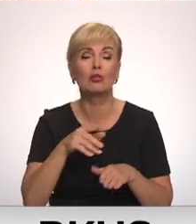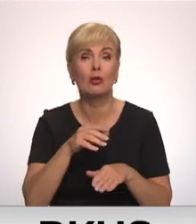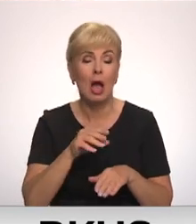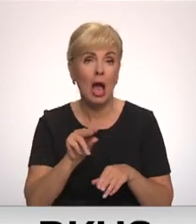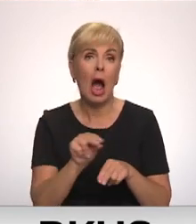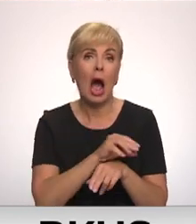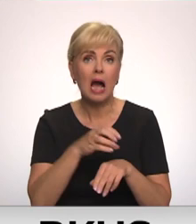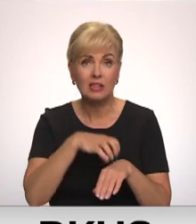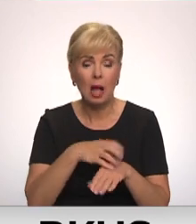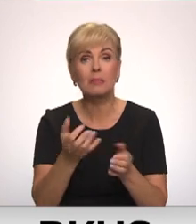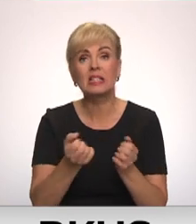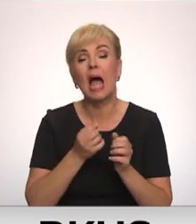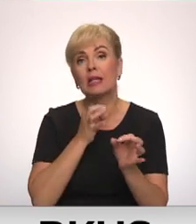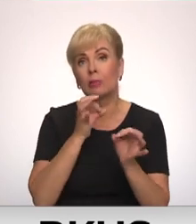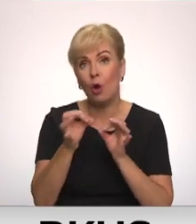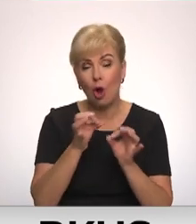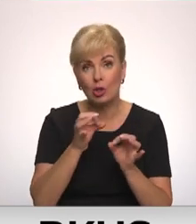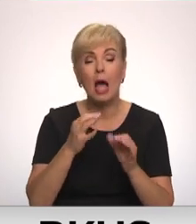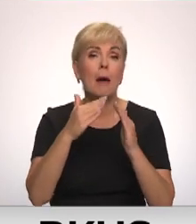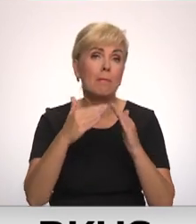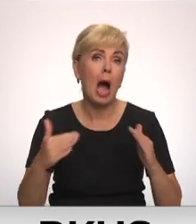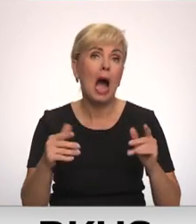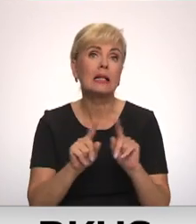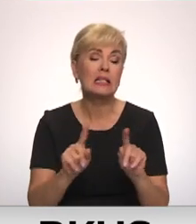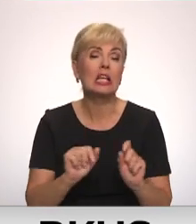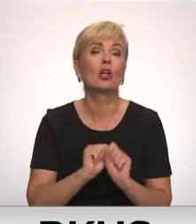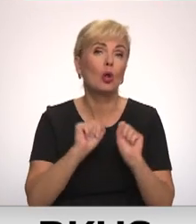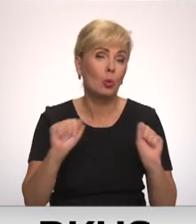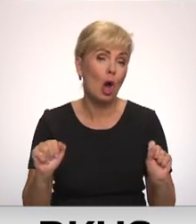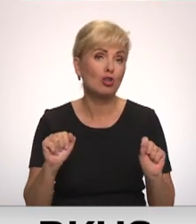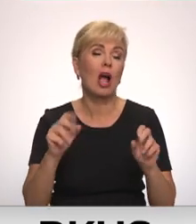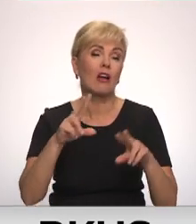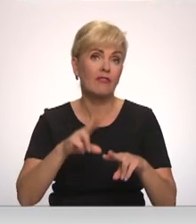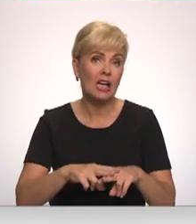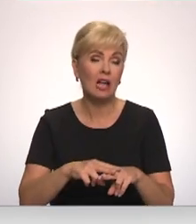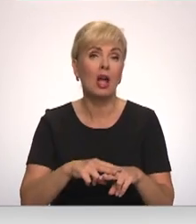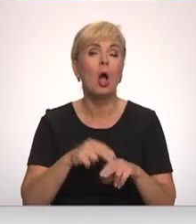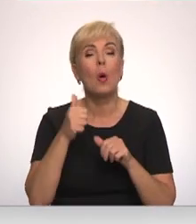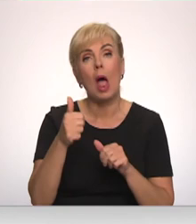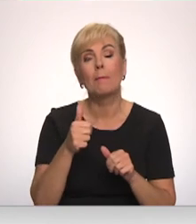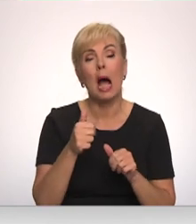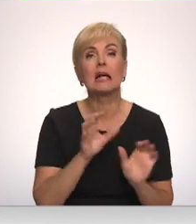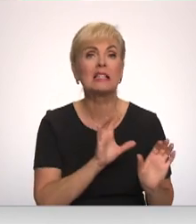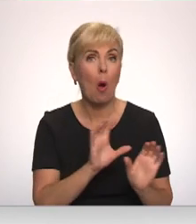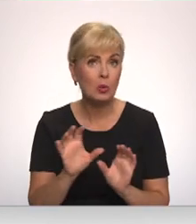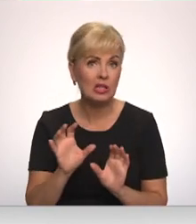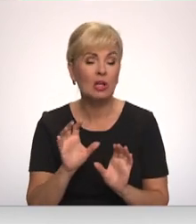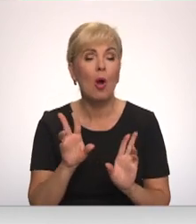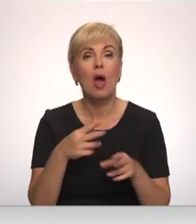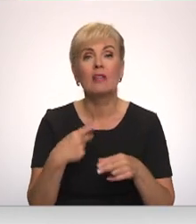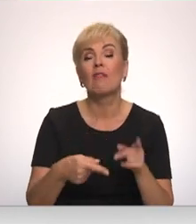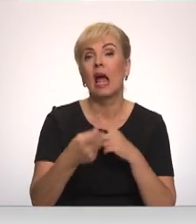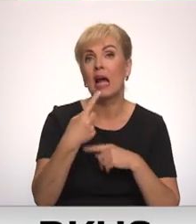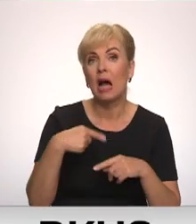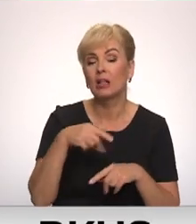saņemt konsultāciju. Mājas bērnam ir drošāka vide un saudzīgāka, un ja viņam nav jāatgriežās uz